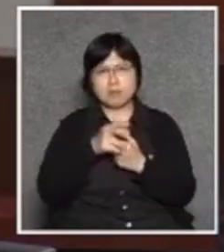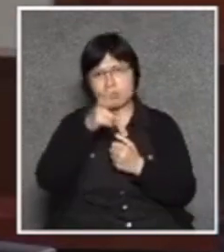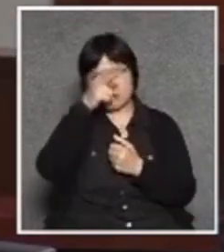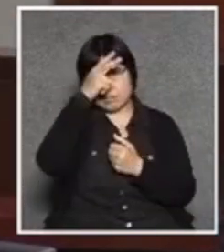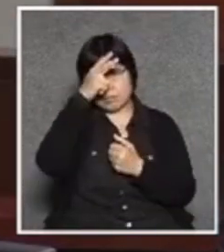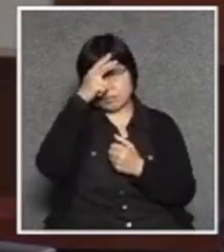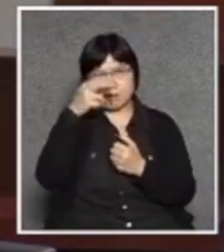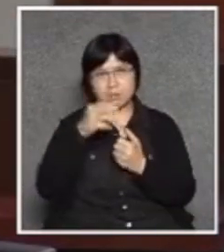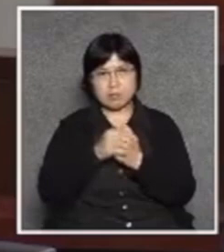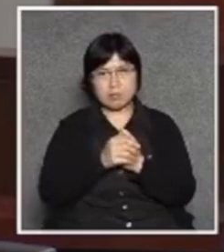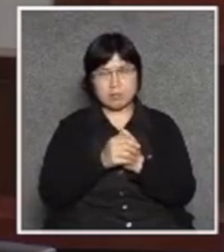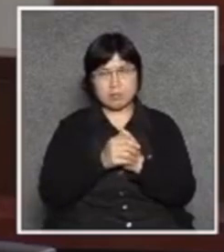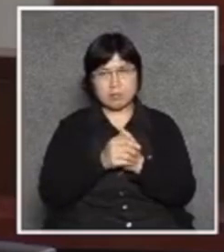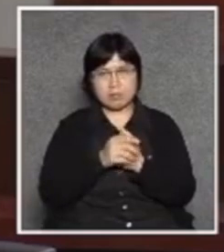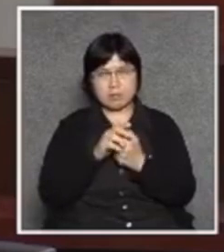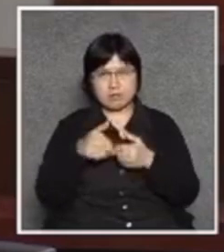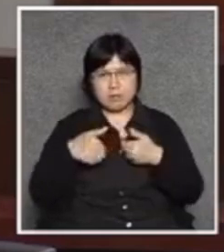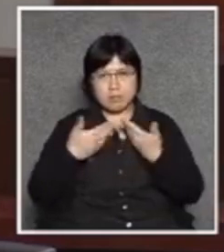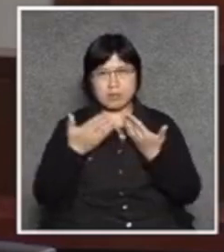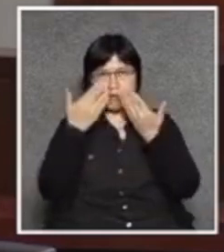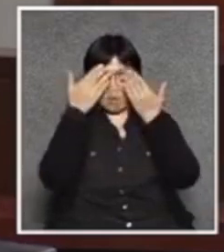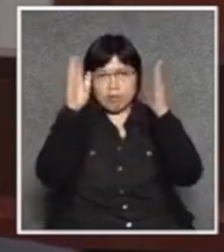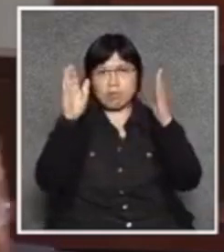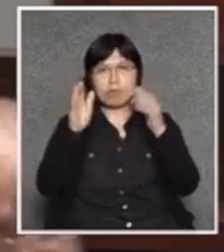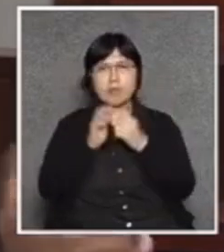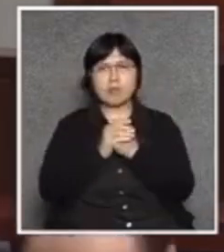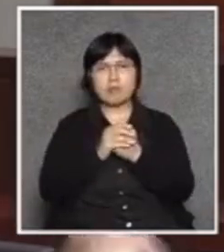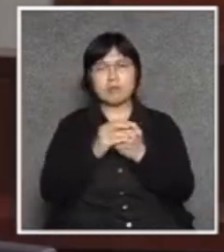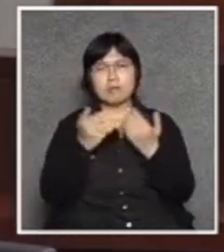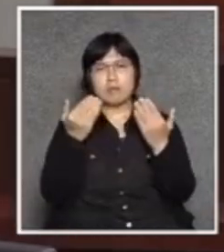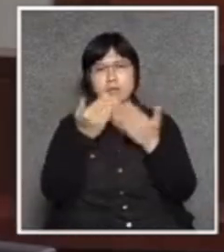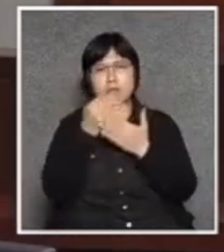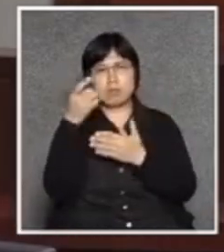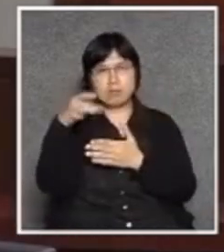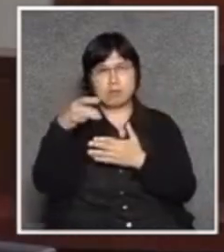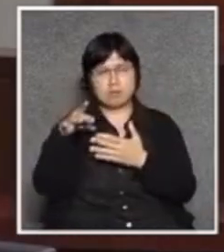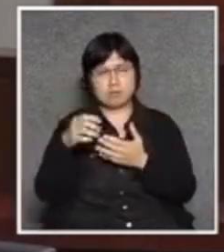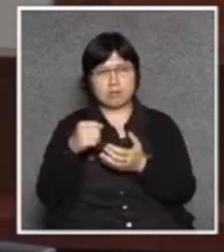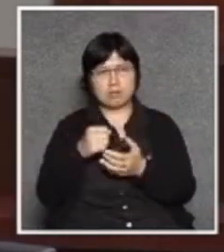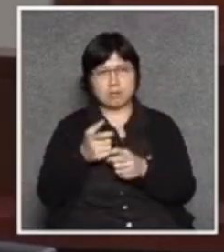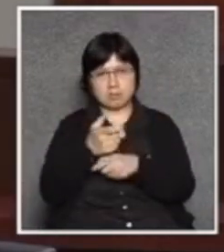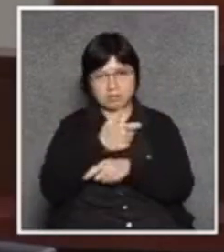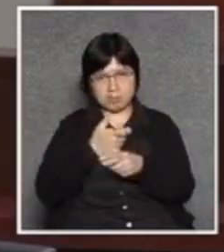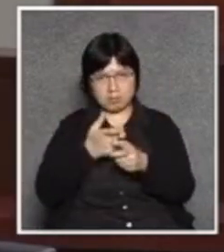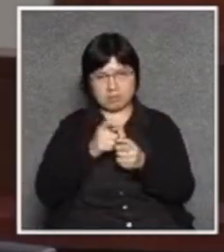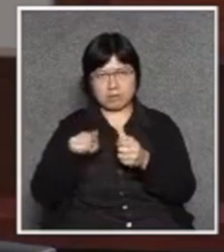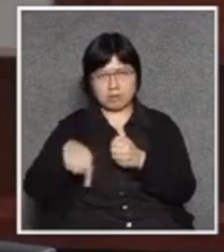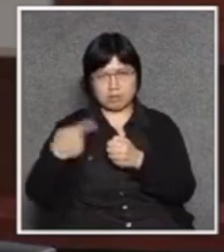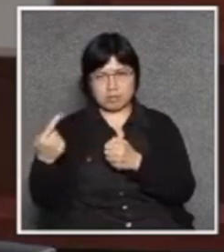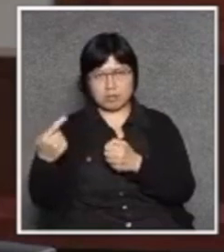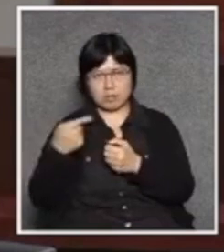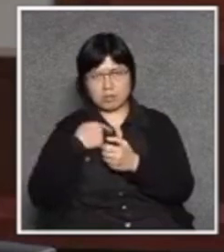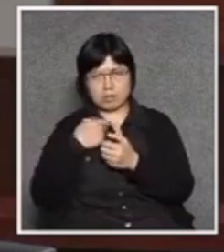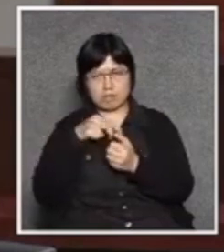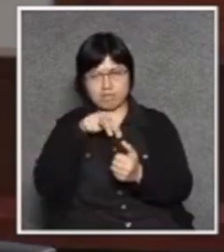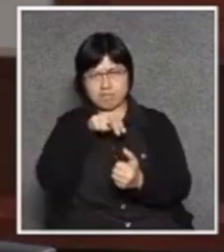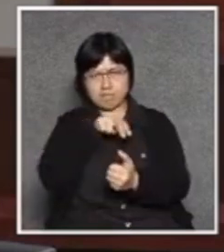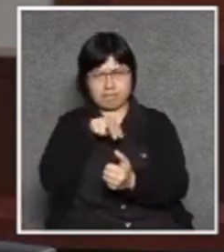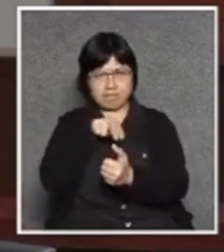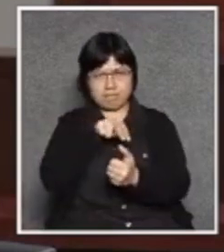府一方面表示開放免費電視市場，另外一方面又要監控市